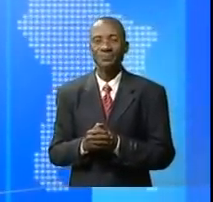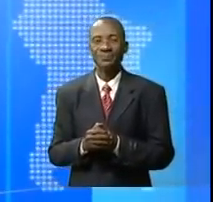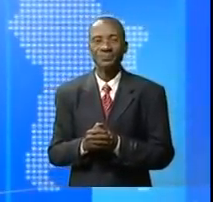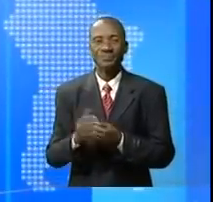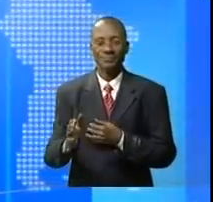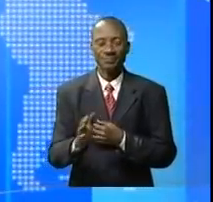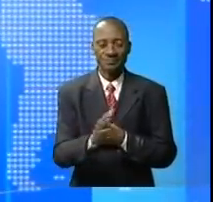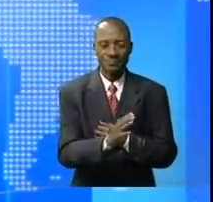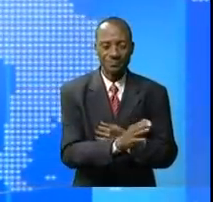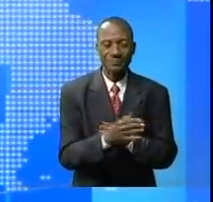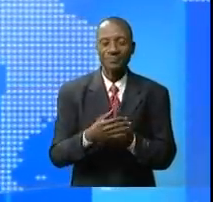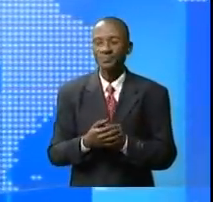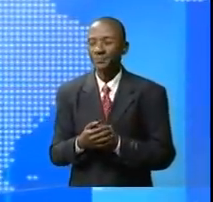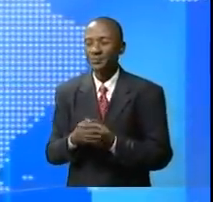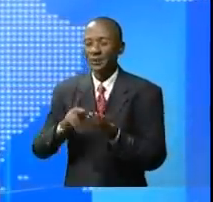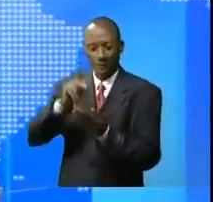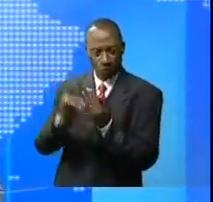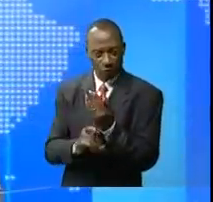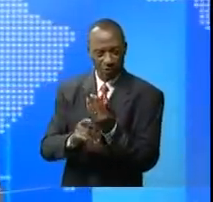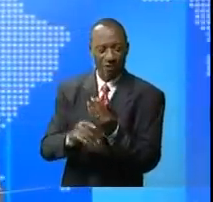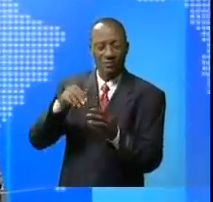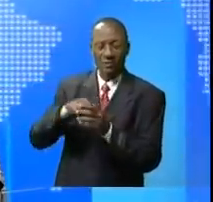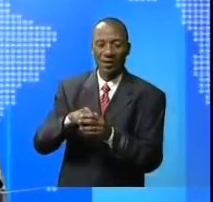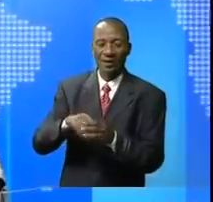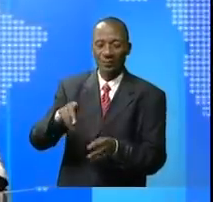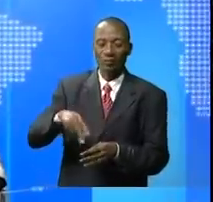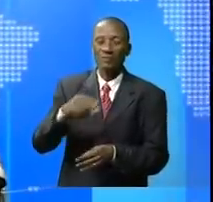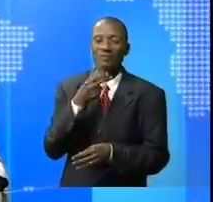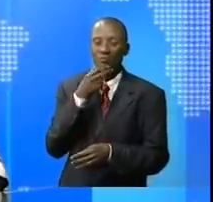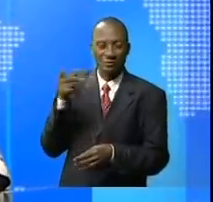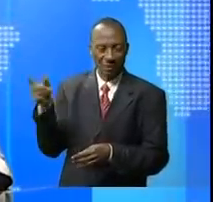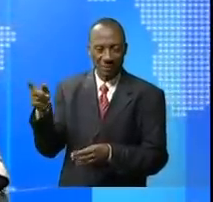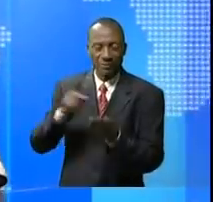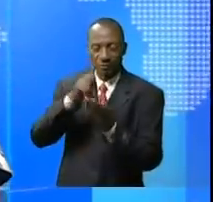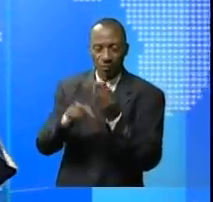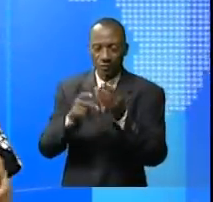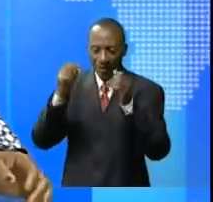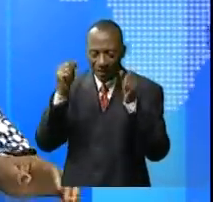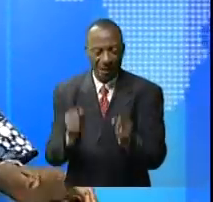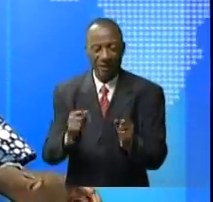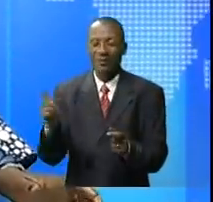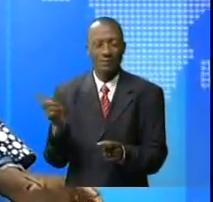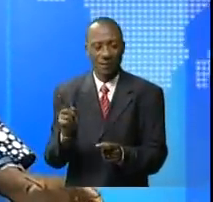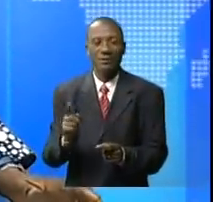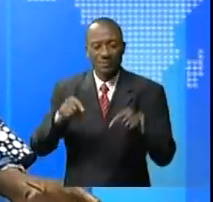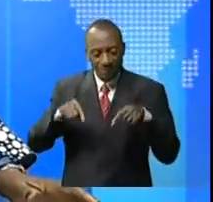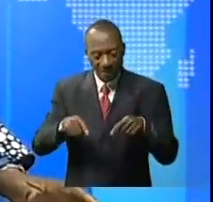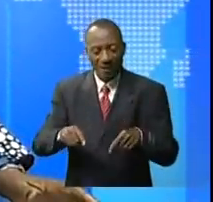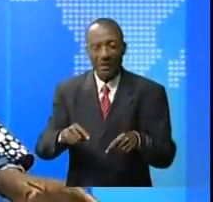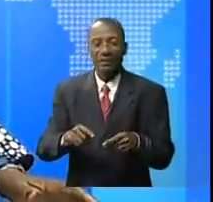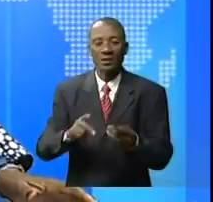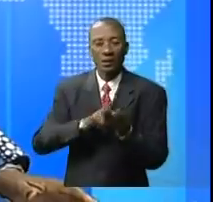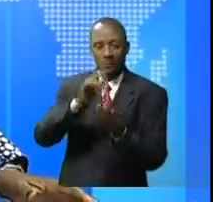Le projet Tchilegelou dans le Kasaï oriental ne s'est pas arrêté. Il est par contre accéléré par l'acquisition de